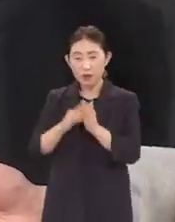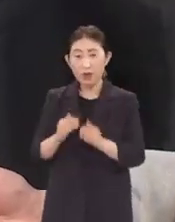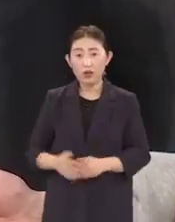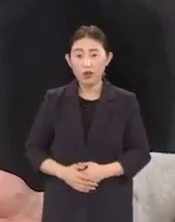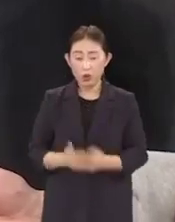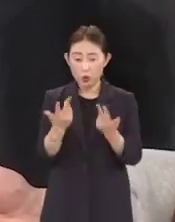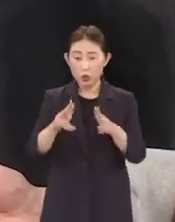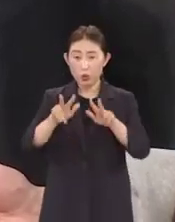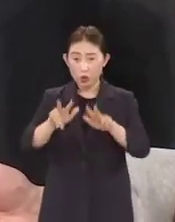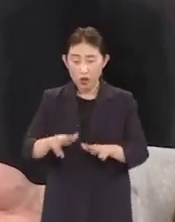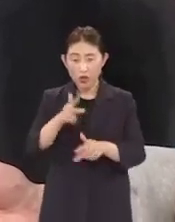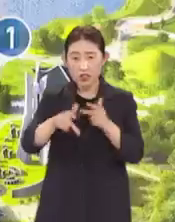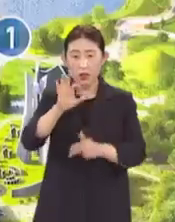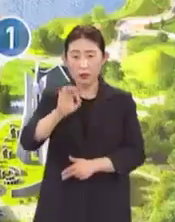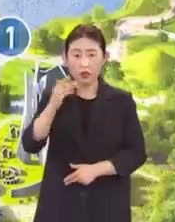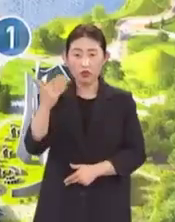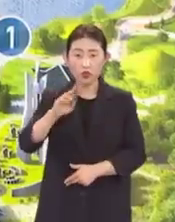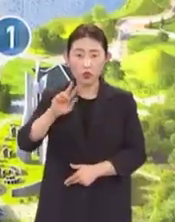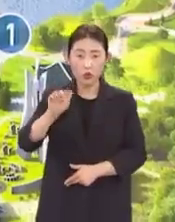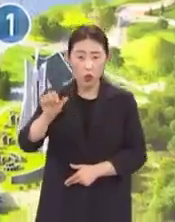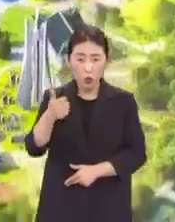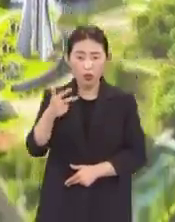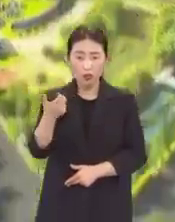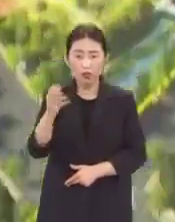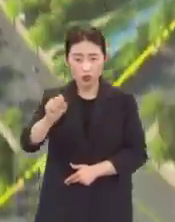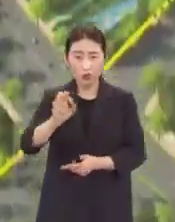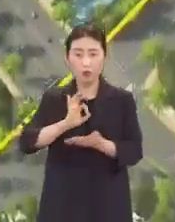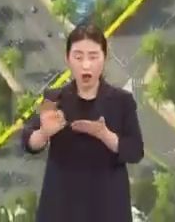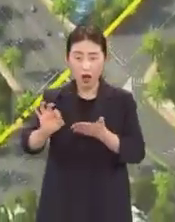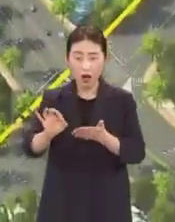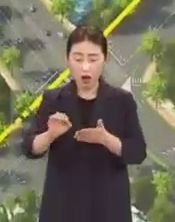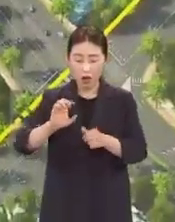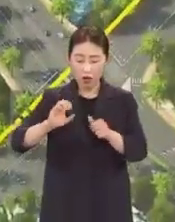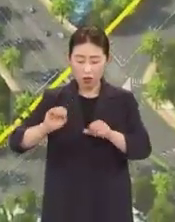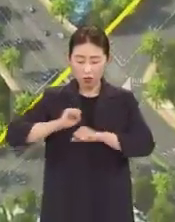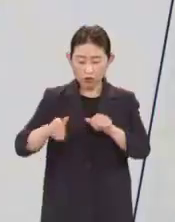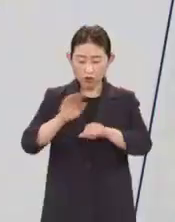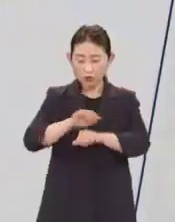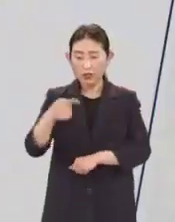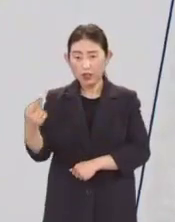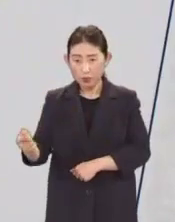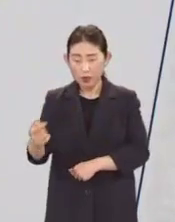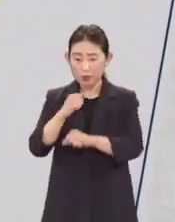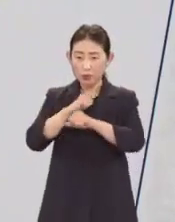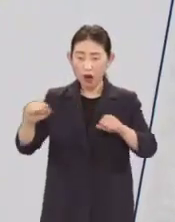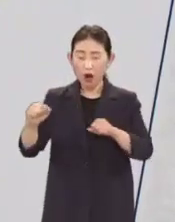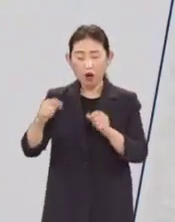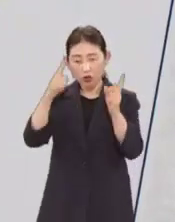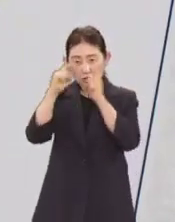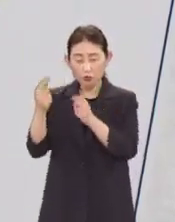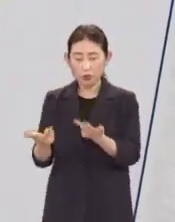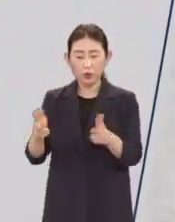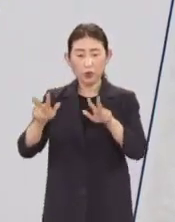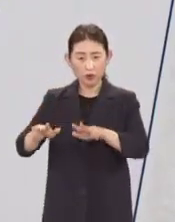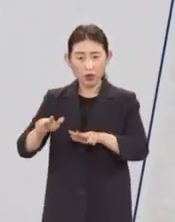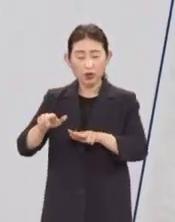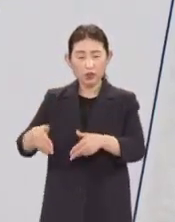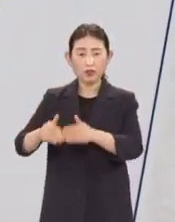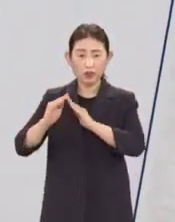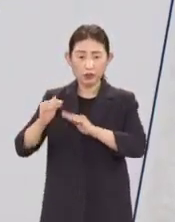호국 보훈파크는 사업비 9576억원을 들여 현충원역 인근에 국내 최대 추모 휴양 테마파크를